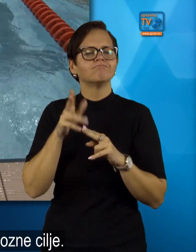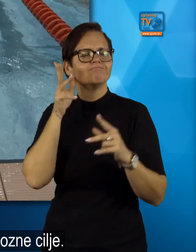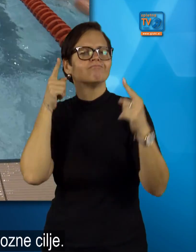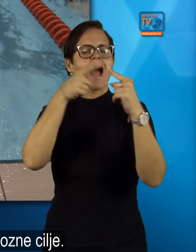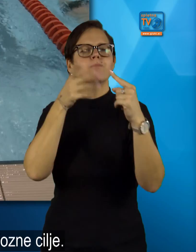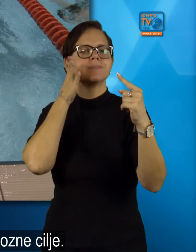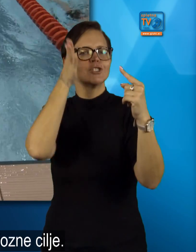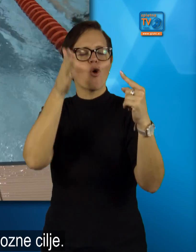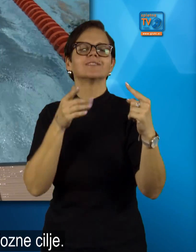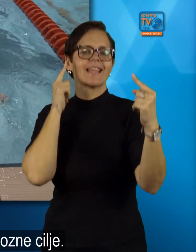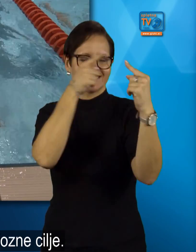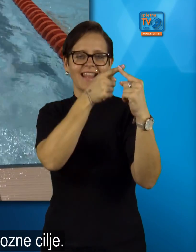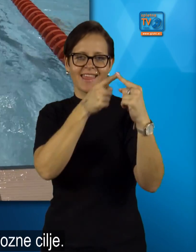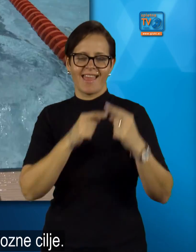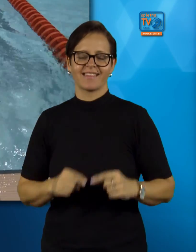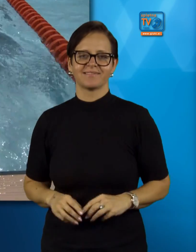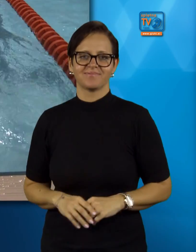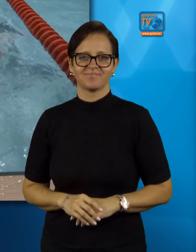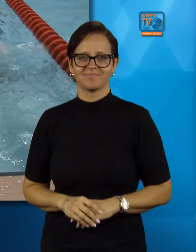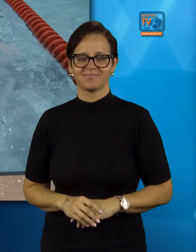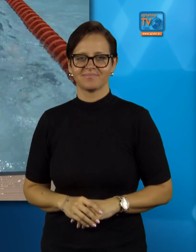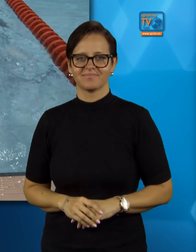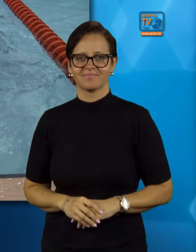bolj ambiciozne cilje.